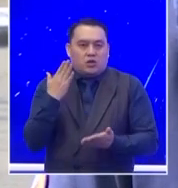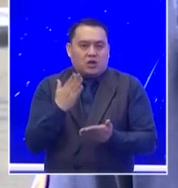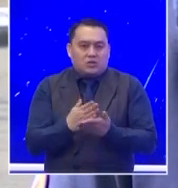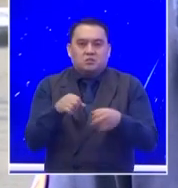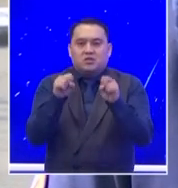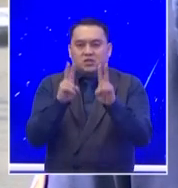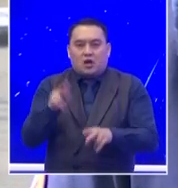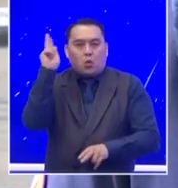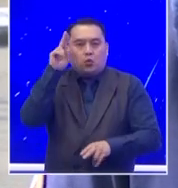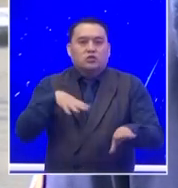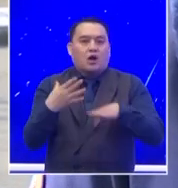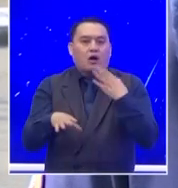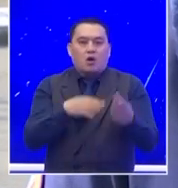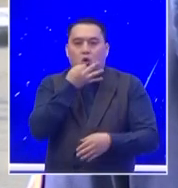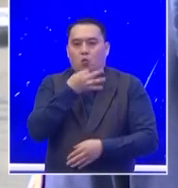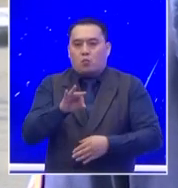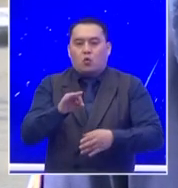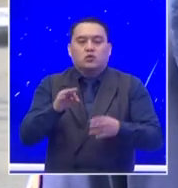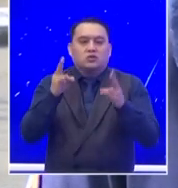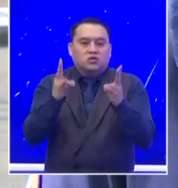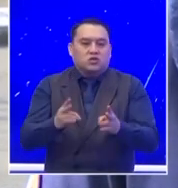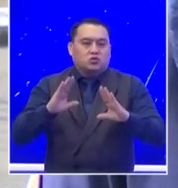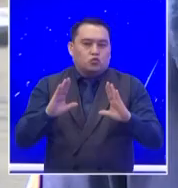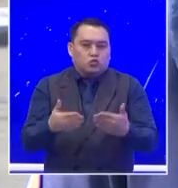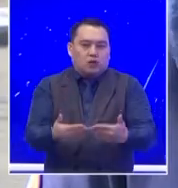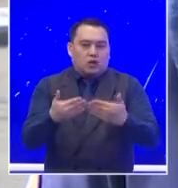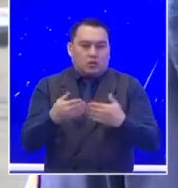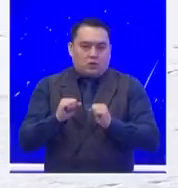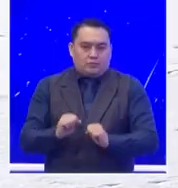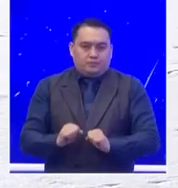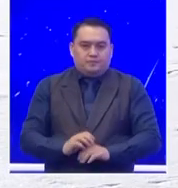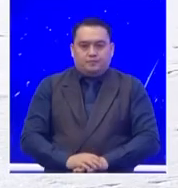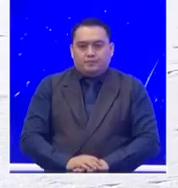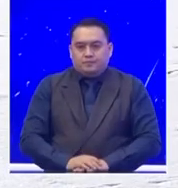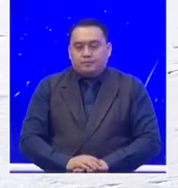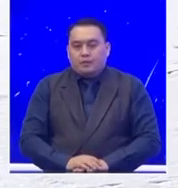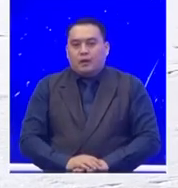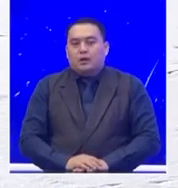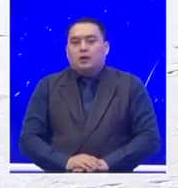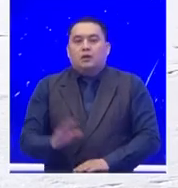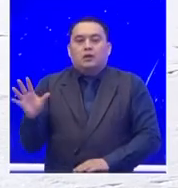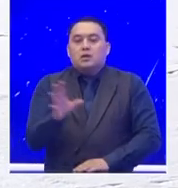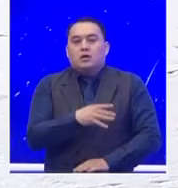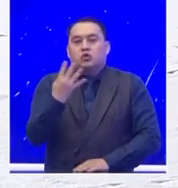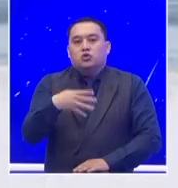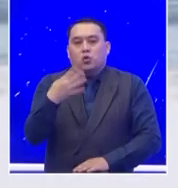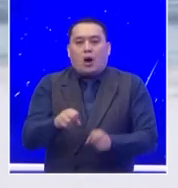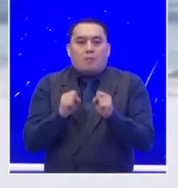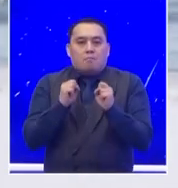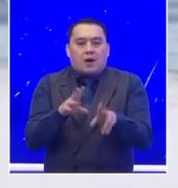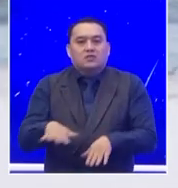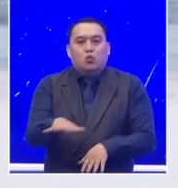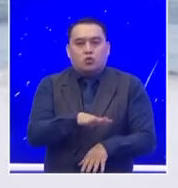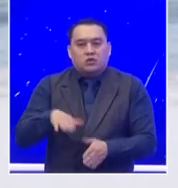проводим специальные учения, чтобы быть готовым к любой непредвиденной ситуации. Добавим, всего в регионе около 40 паводка